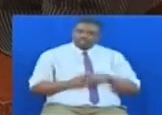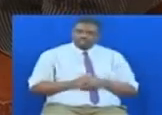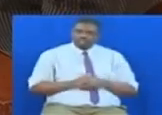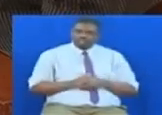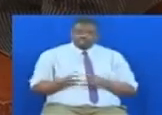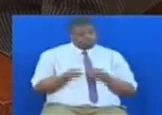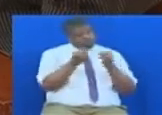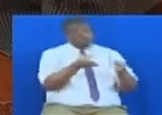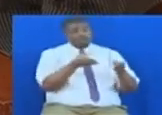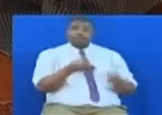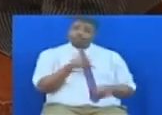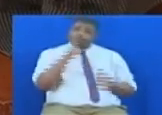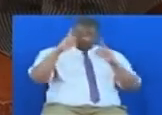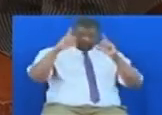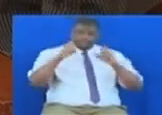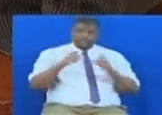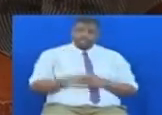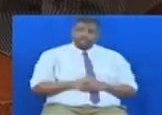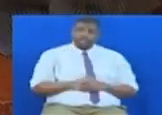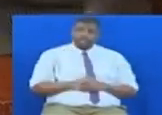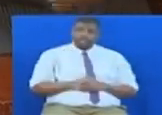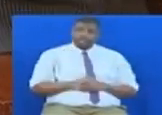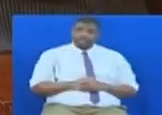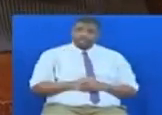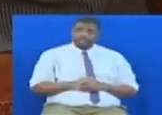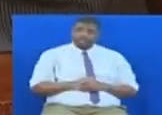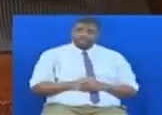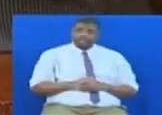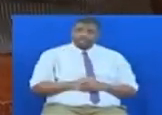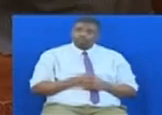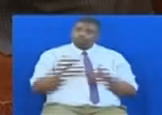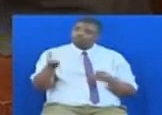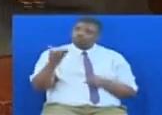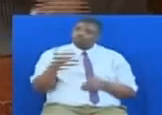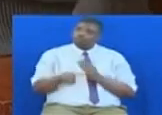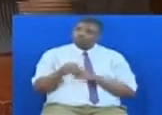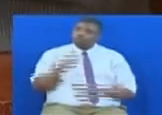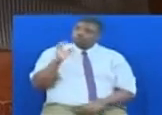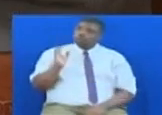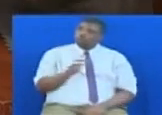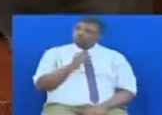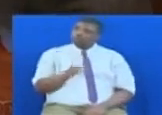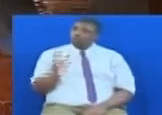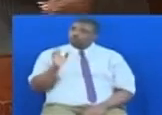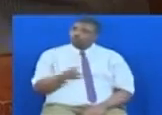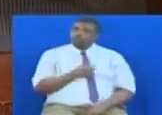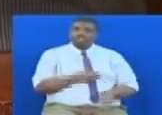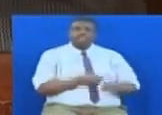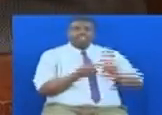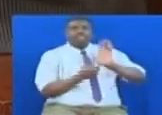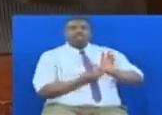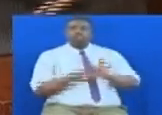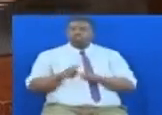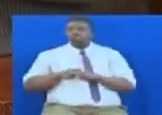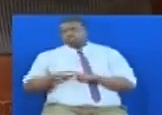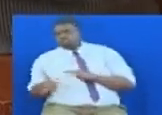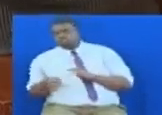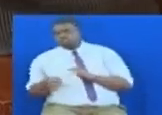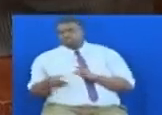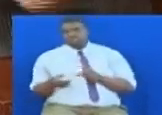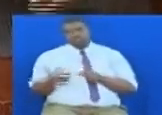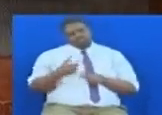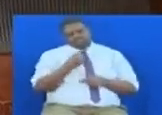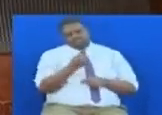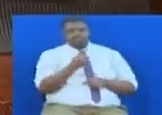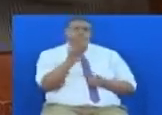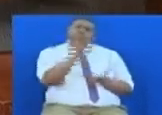Tutawaletea hapa. Wewe unatoka kupombeka saa 7 usiku, umerudi una na kidumu, unateleza baada ya kusema tu kweli jamani mimi nimeteleza,